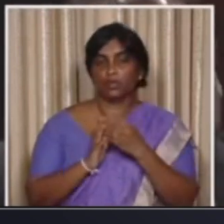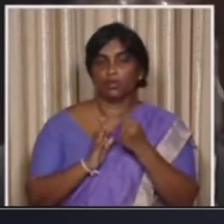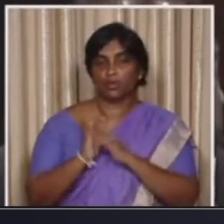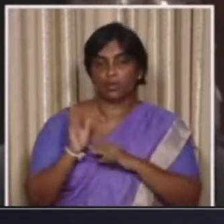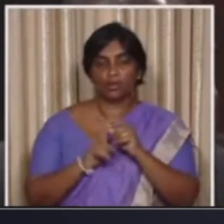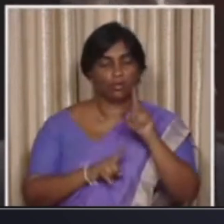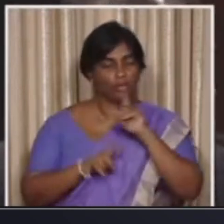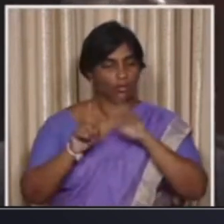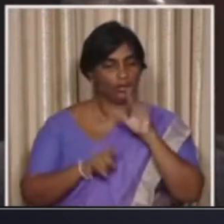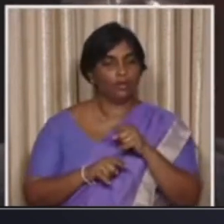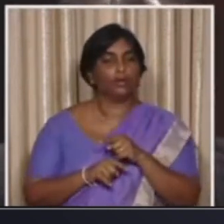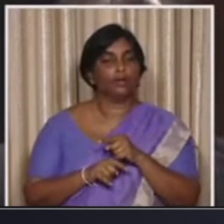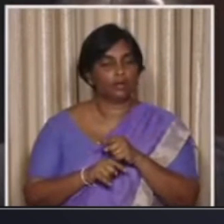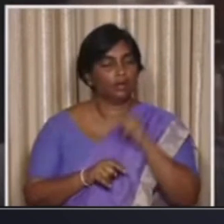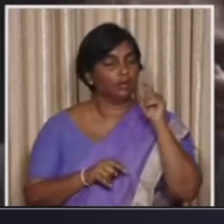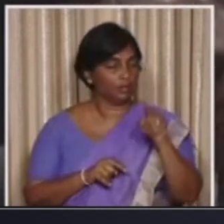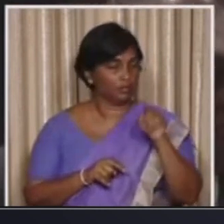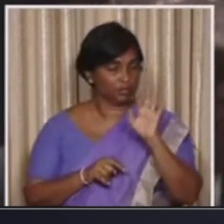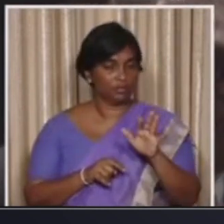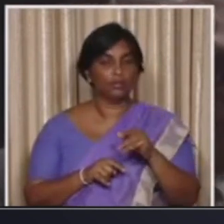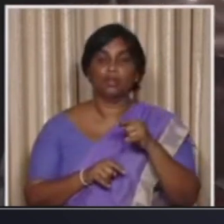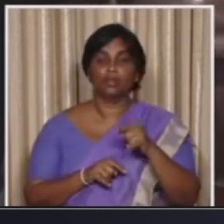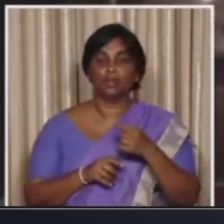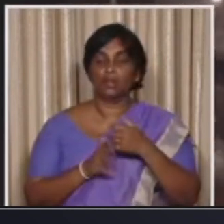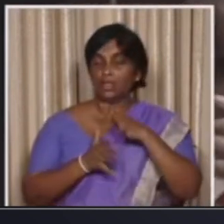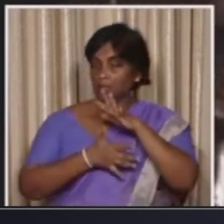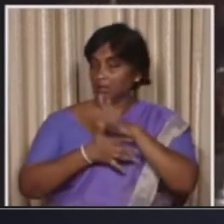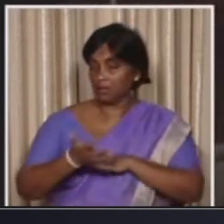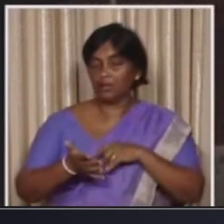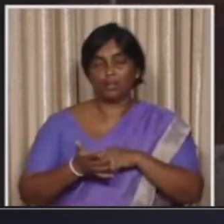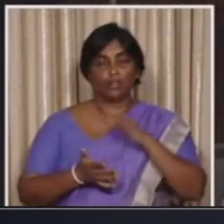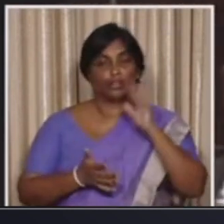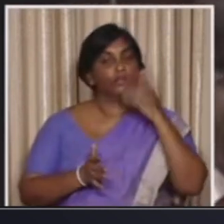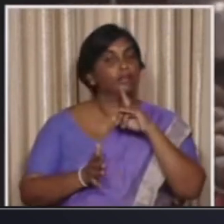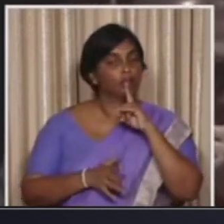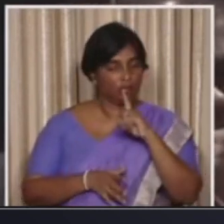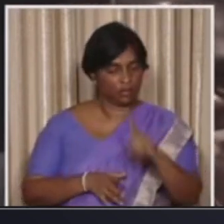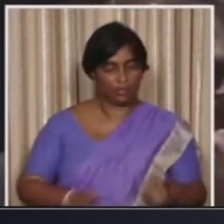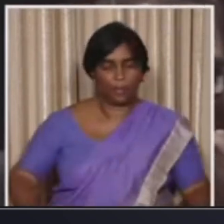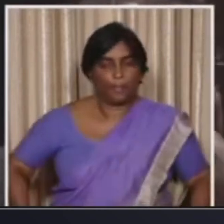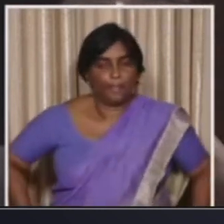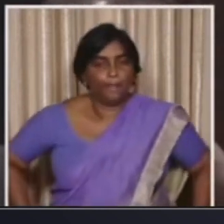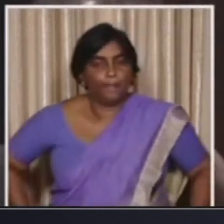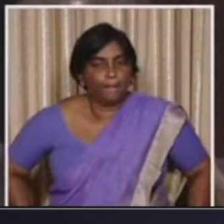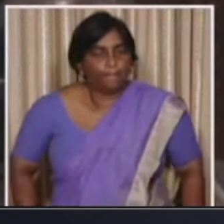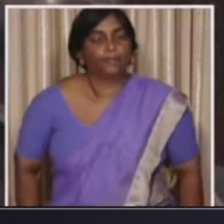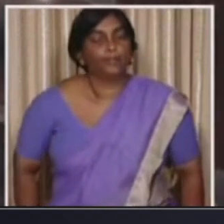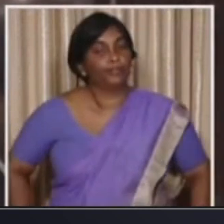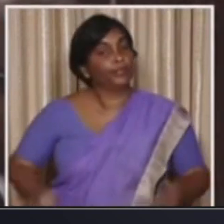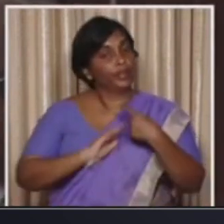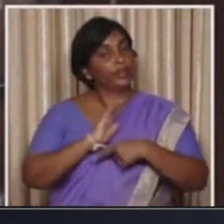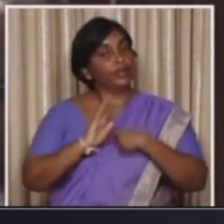විදිහට කතා කරනකොට එතුමාගේ මේ ලේඛනයේ විශේෂයෙන්ම සඳහන් කරලා තිබෙනවා රටේ මෙතෙක්